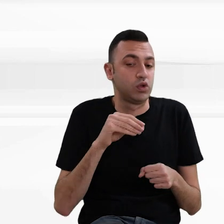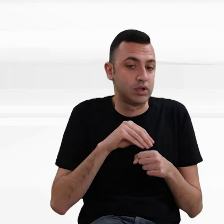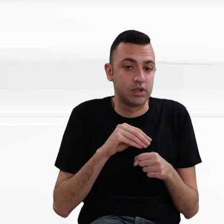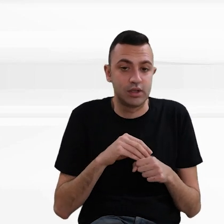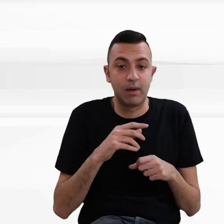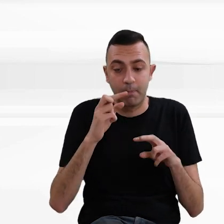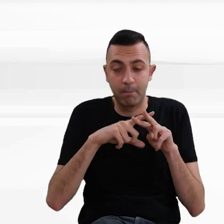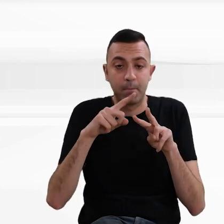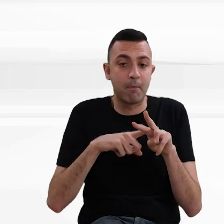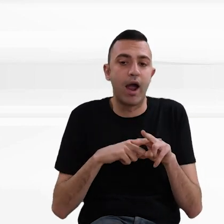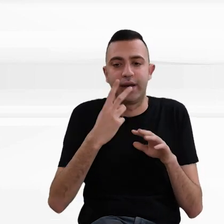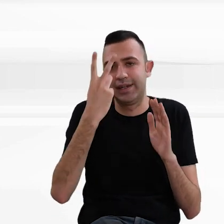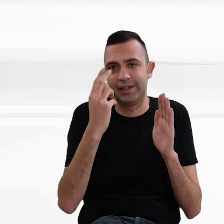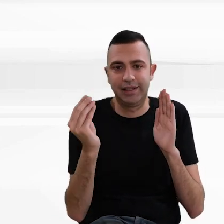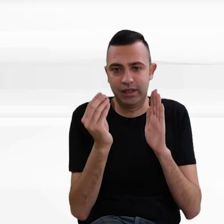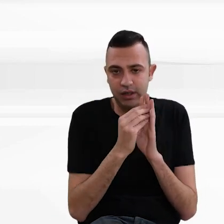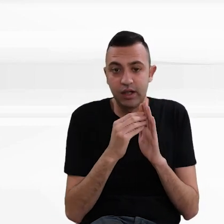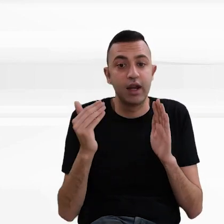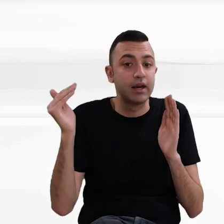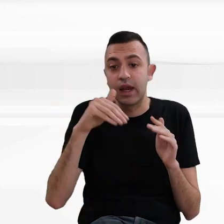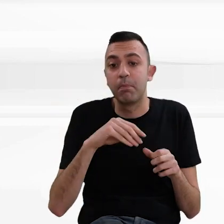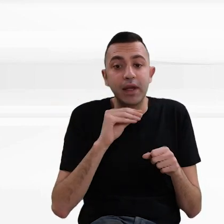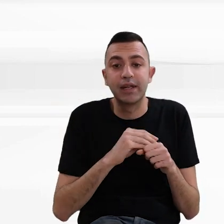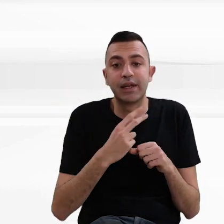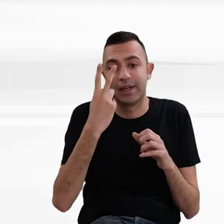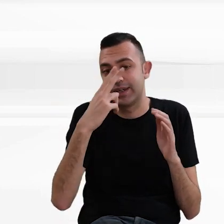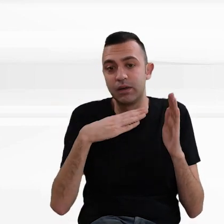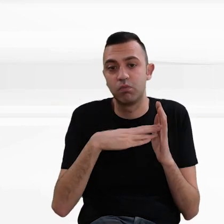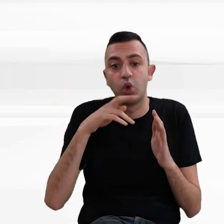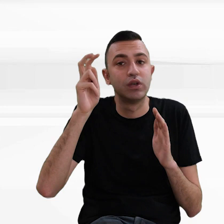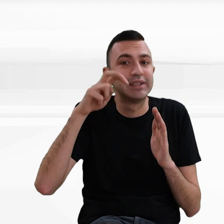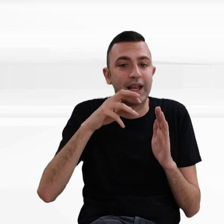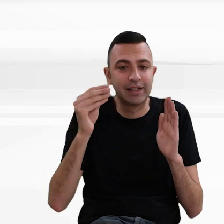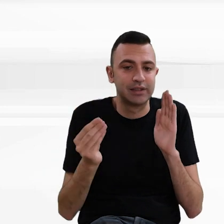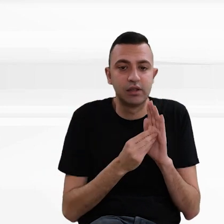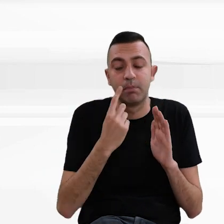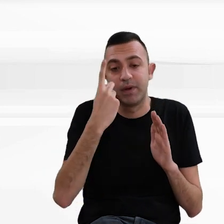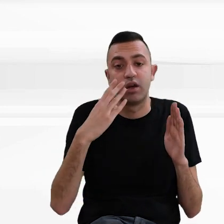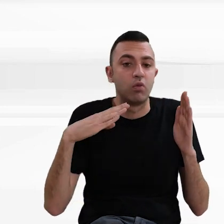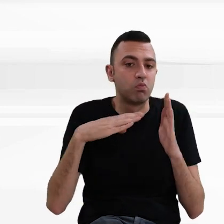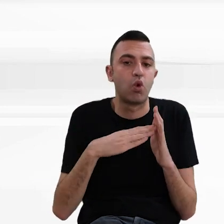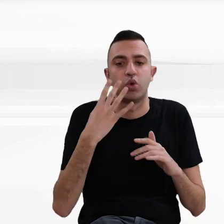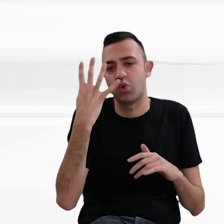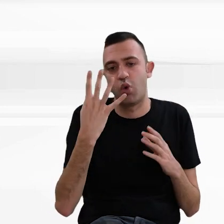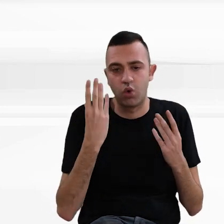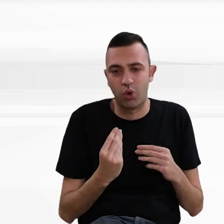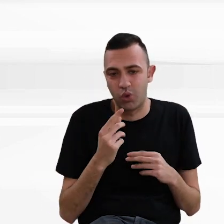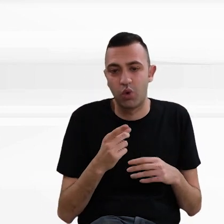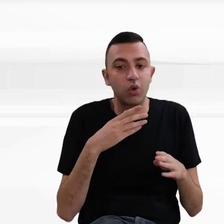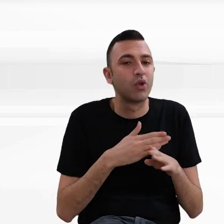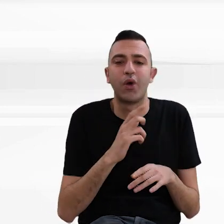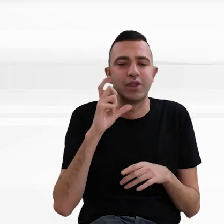halde yukarıya Yani para iki yazıyorum gelme olasılığı 2/8 densa değiştirirsem 1/4 müş